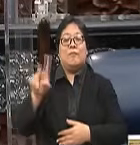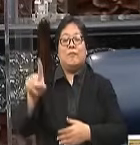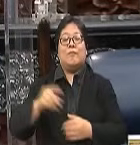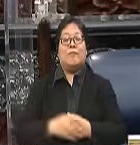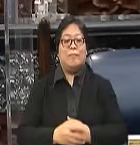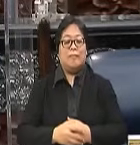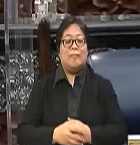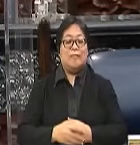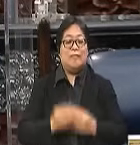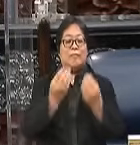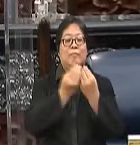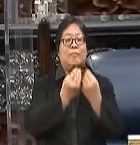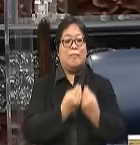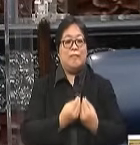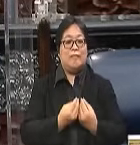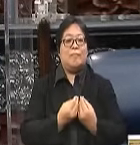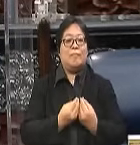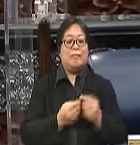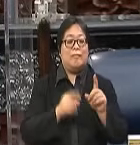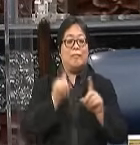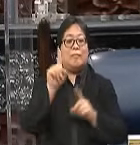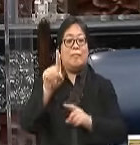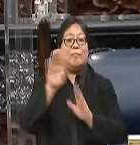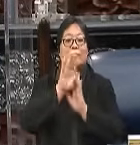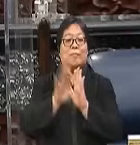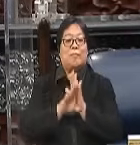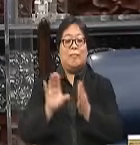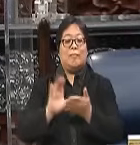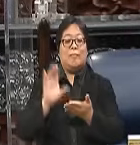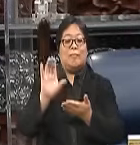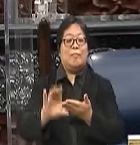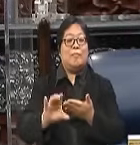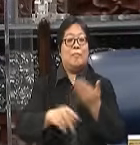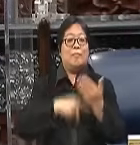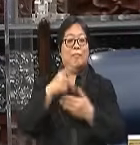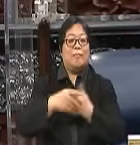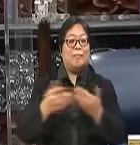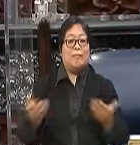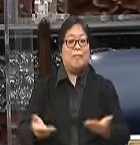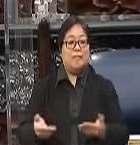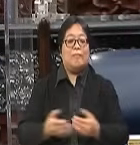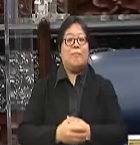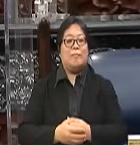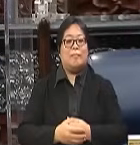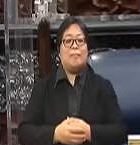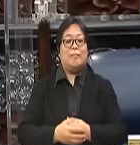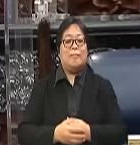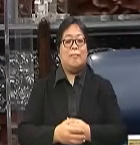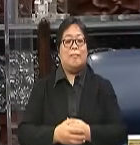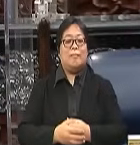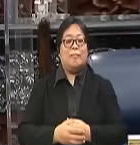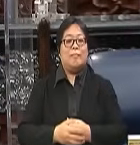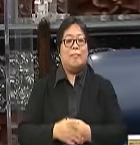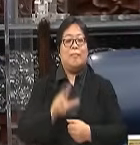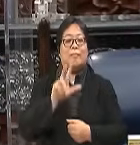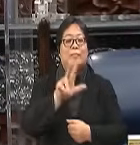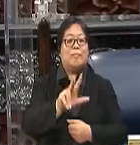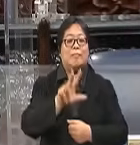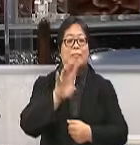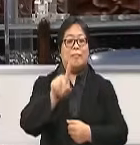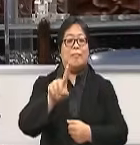daripada jumlah link Indonesia satu pilihan yang diperuntukkan untuk program ini sebanyak Indonesia